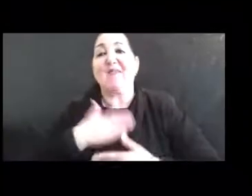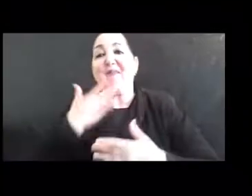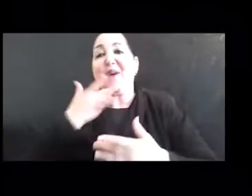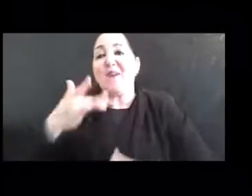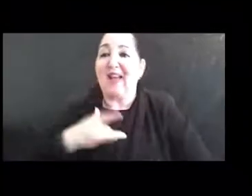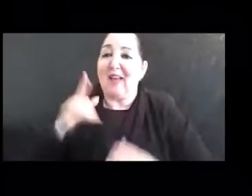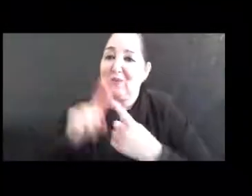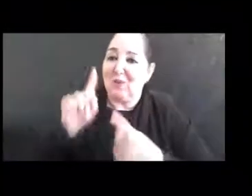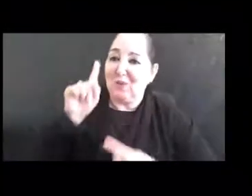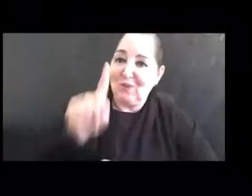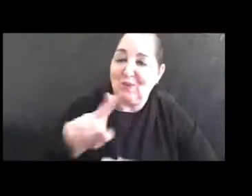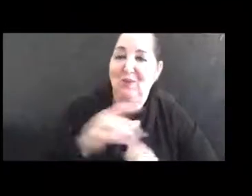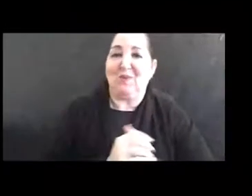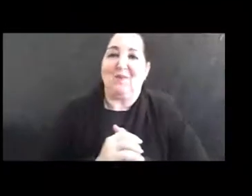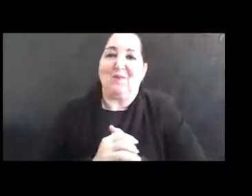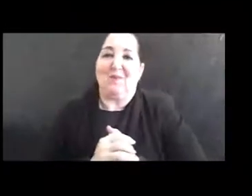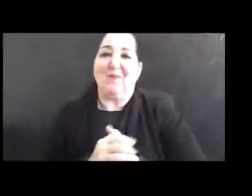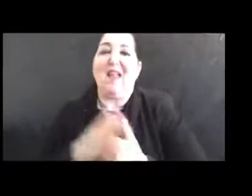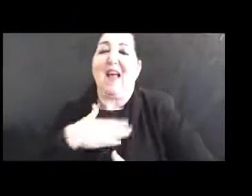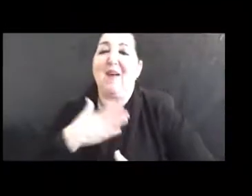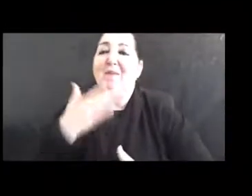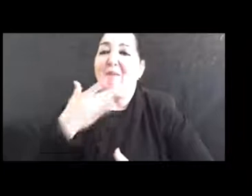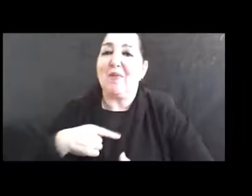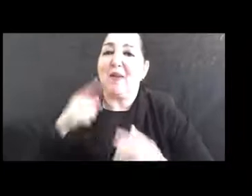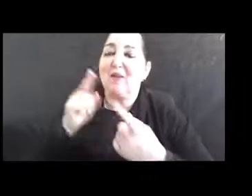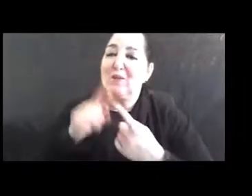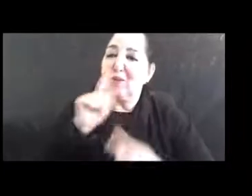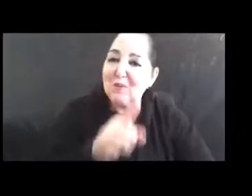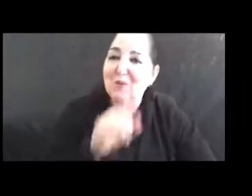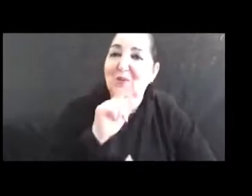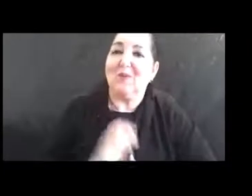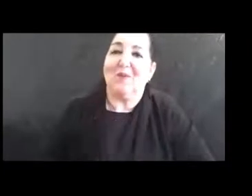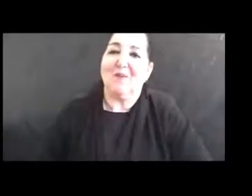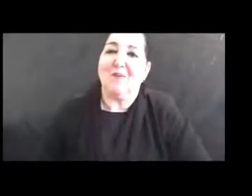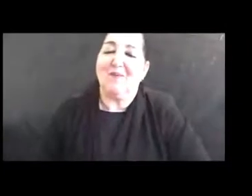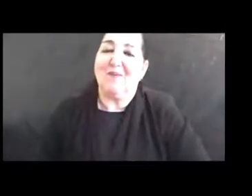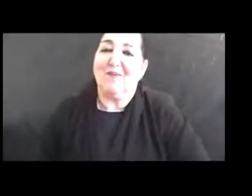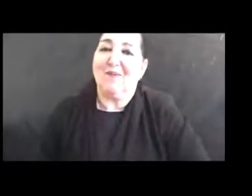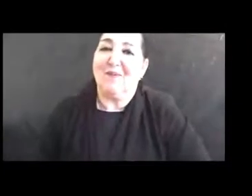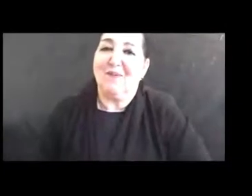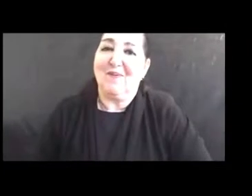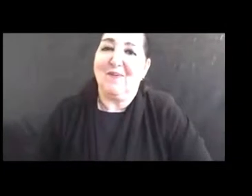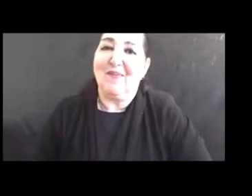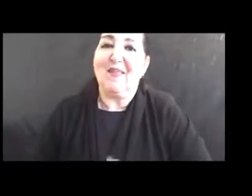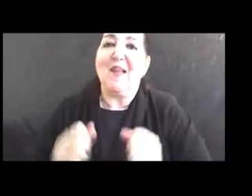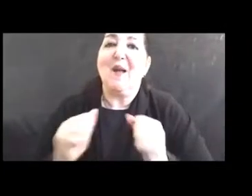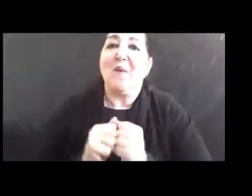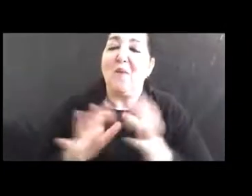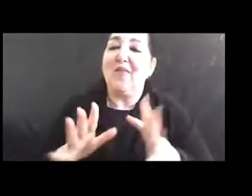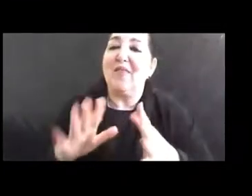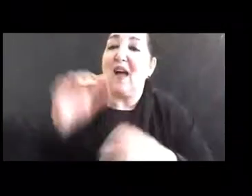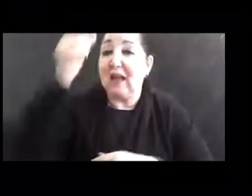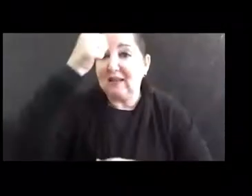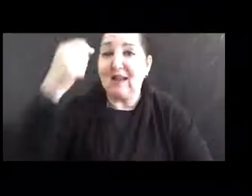you. Happy birthday to Jenny. Happy birthday to you.